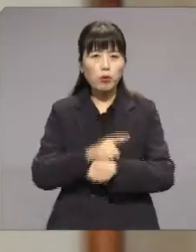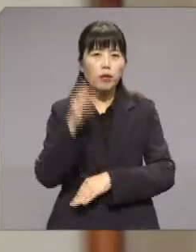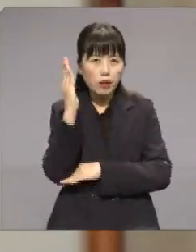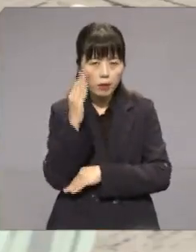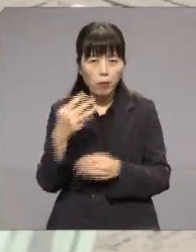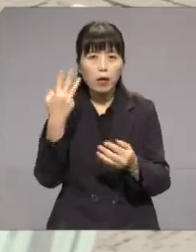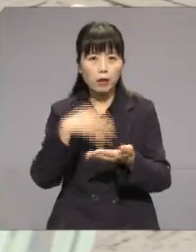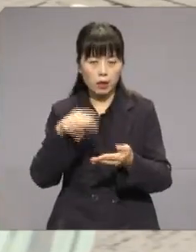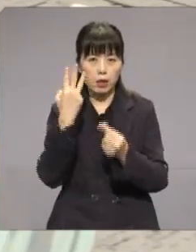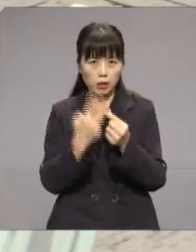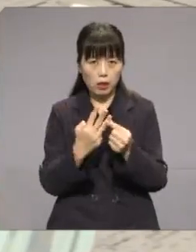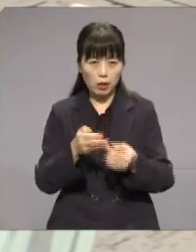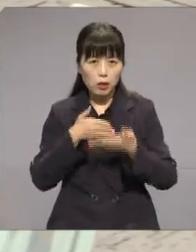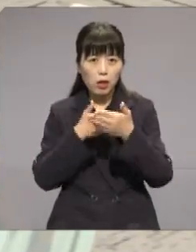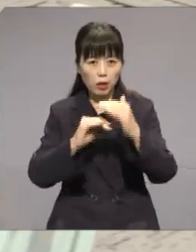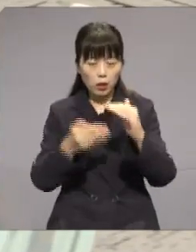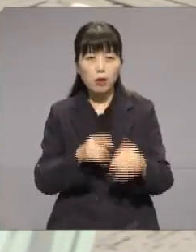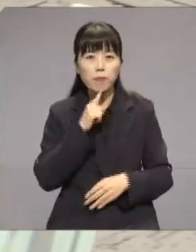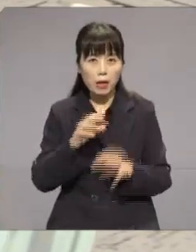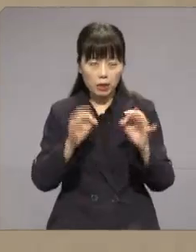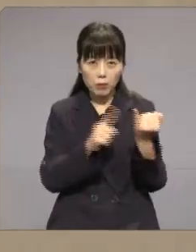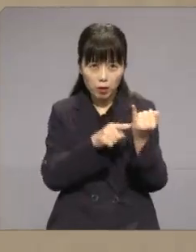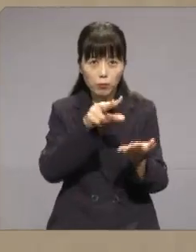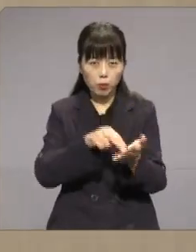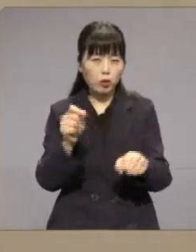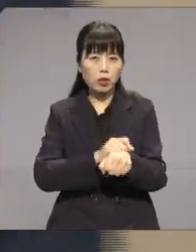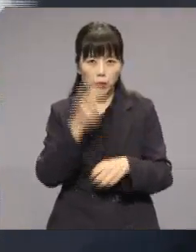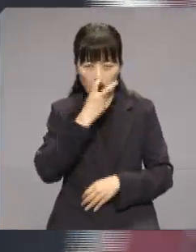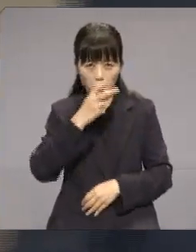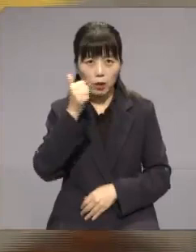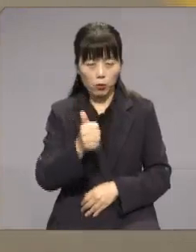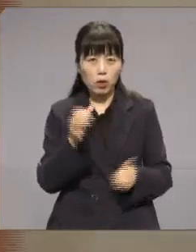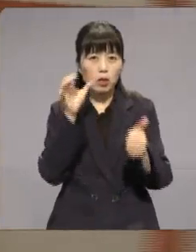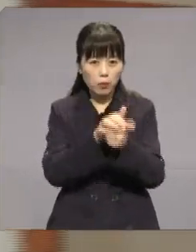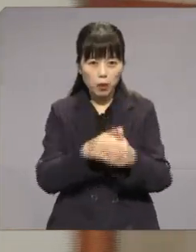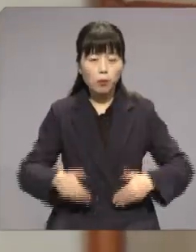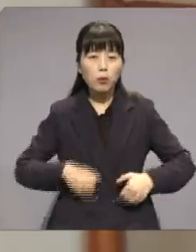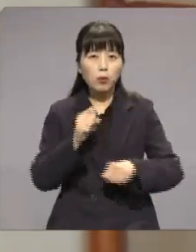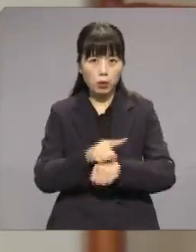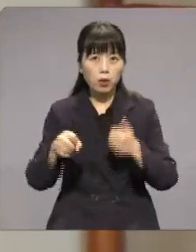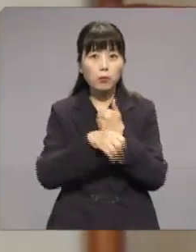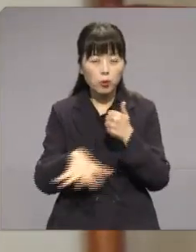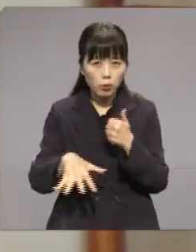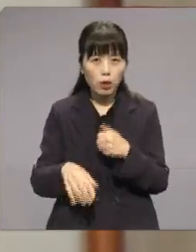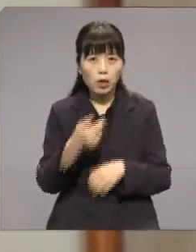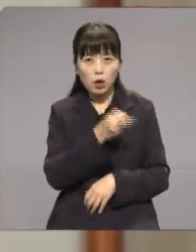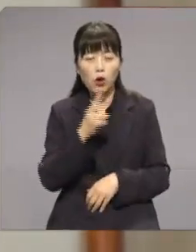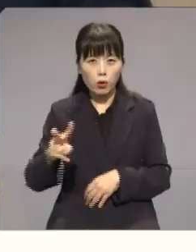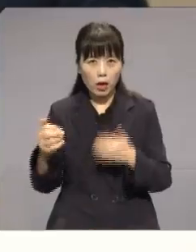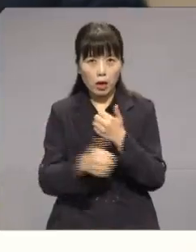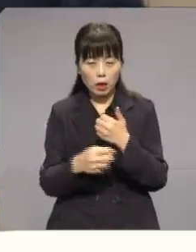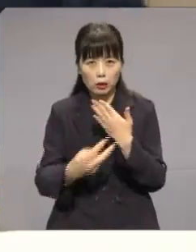세 가지 건의사항을 꺼냈습니다. 김 여사 문제를 둔 특별감찰관 임명 진행 필요성을 비롯해서 여야 의정